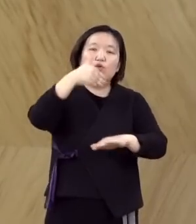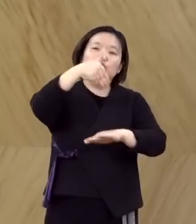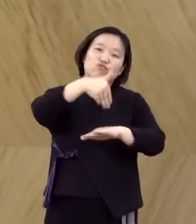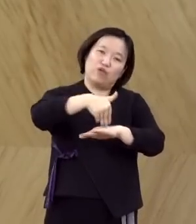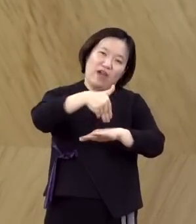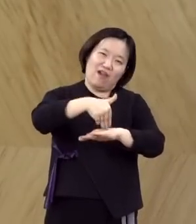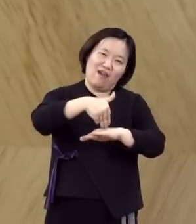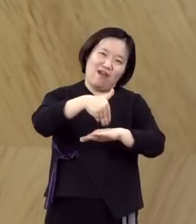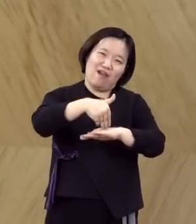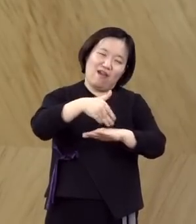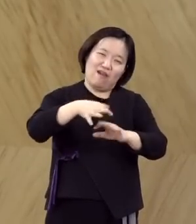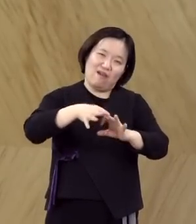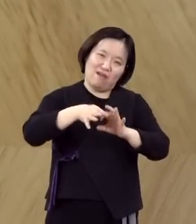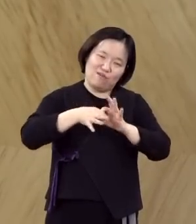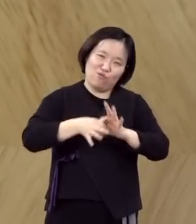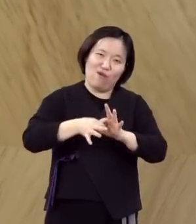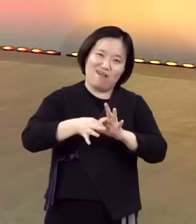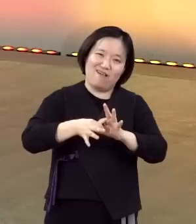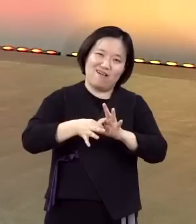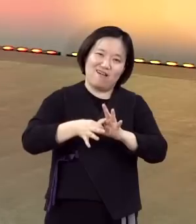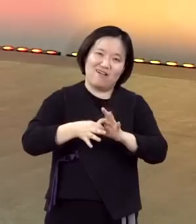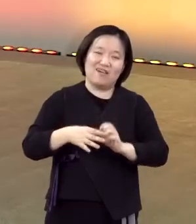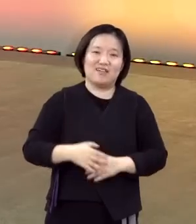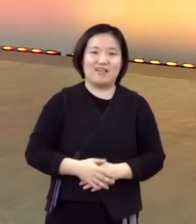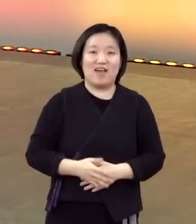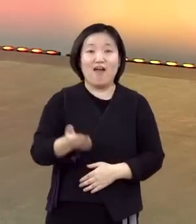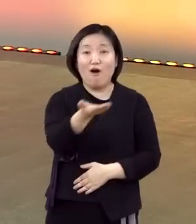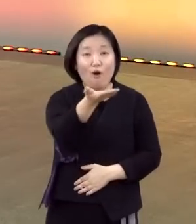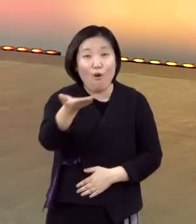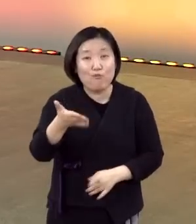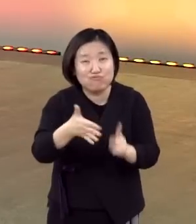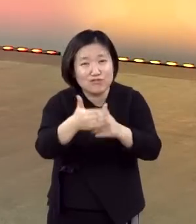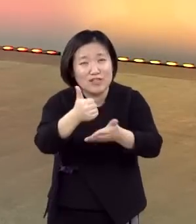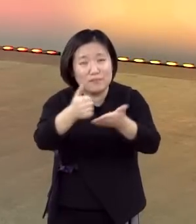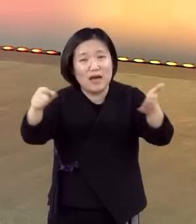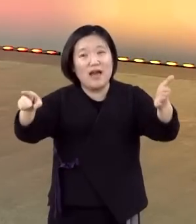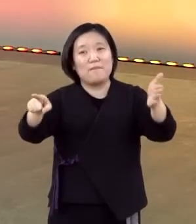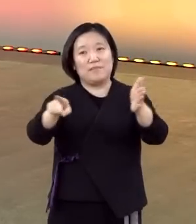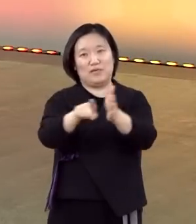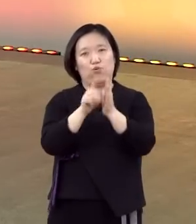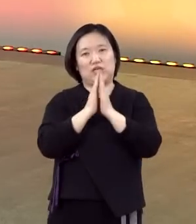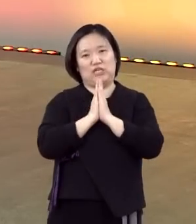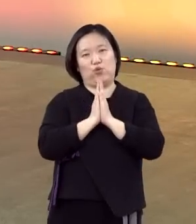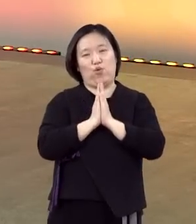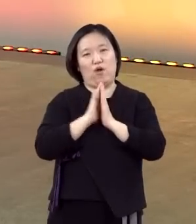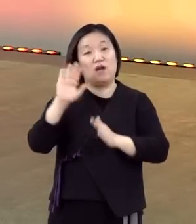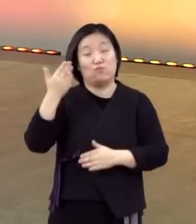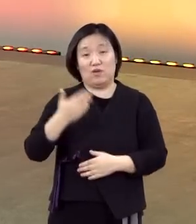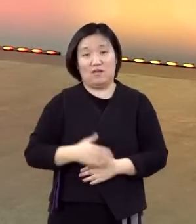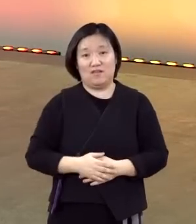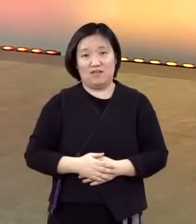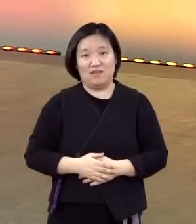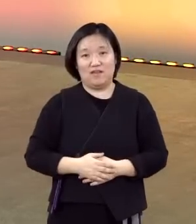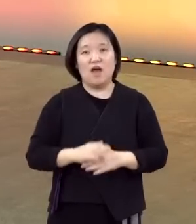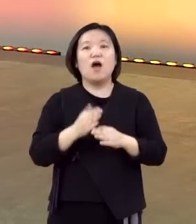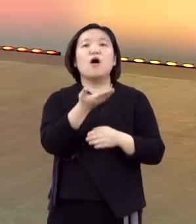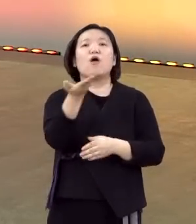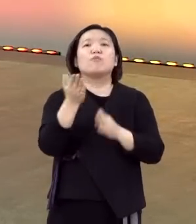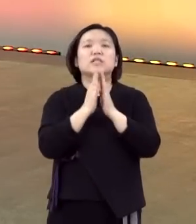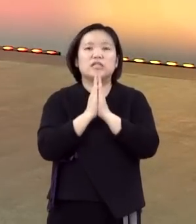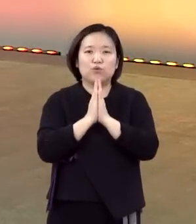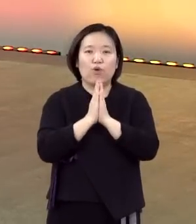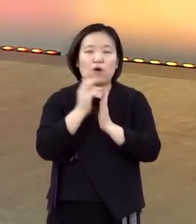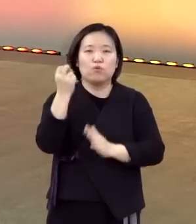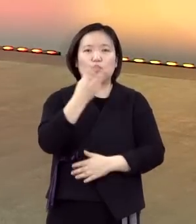인경험과 수행을통해서만가능합니다.여러분모두 부처님을믿고기도하십시오.기도하고